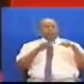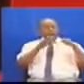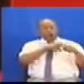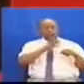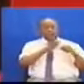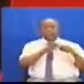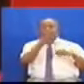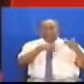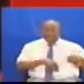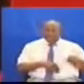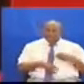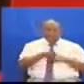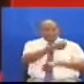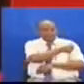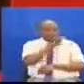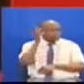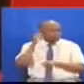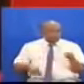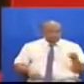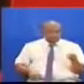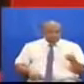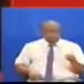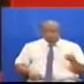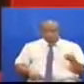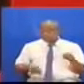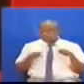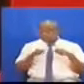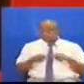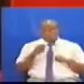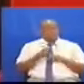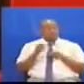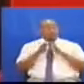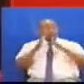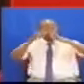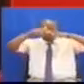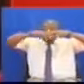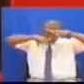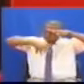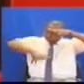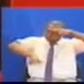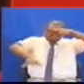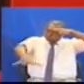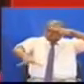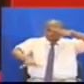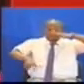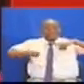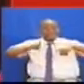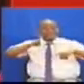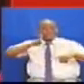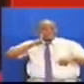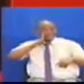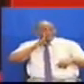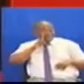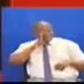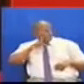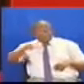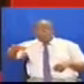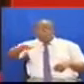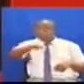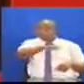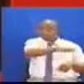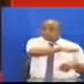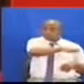pale hospitali ya Muhimbili. Lakini kazi kubwa leo shushwa mpaka huku chini za leo hii. Kila mahali ambayo jambo halionekani